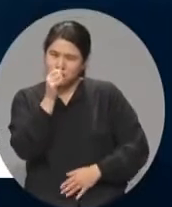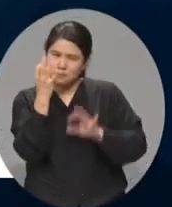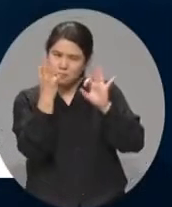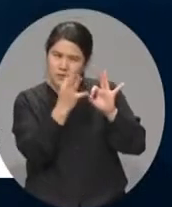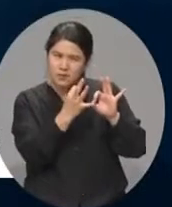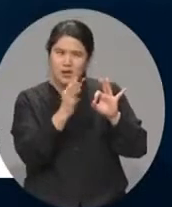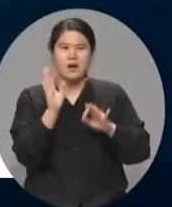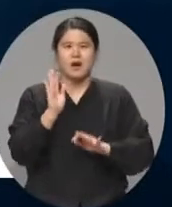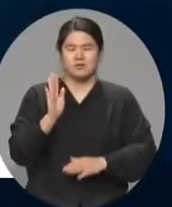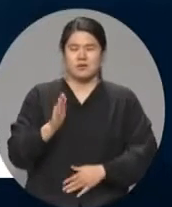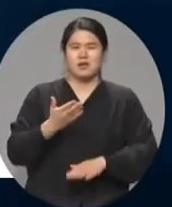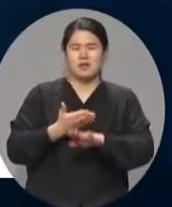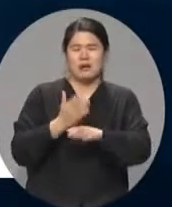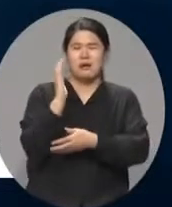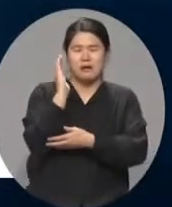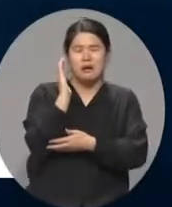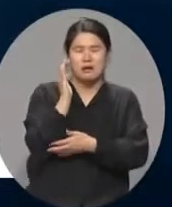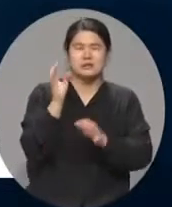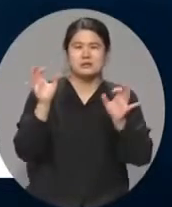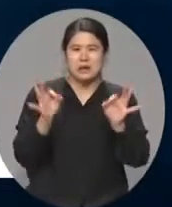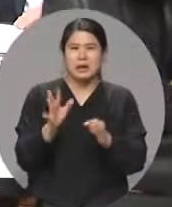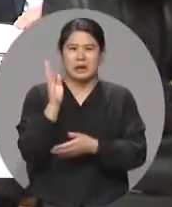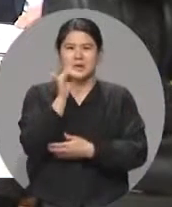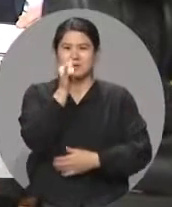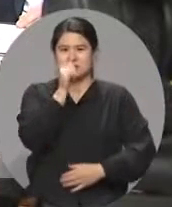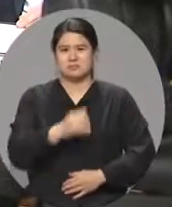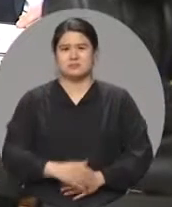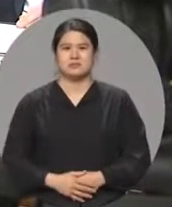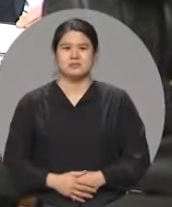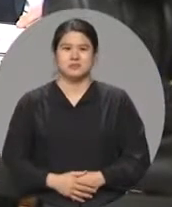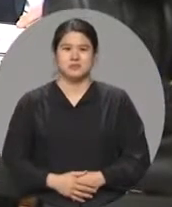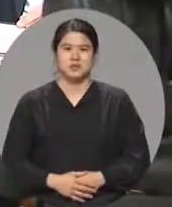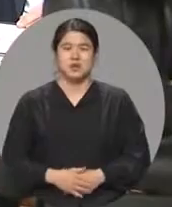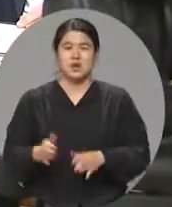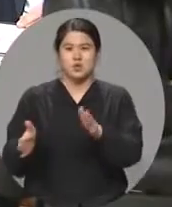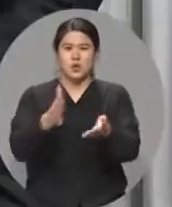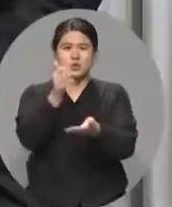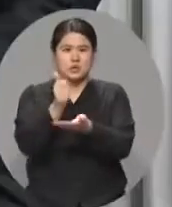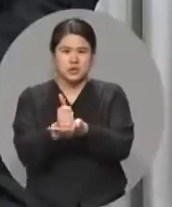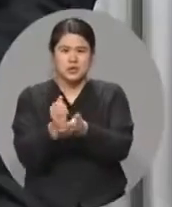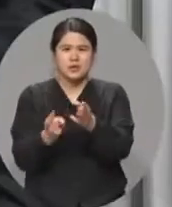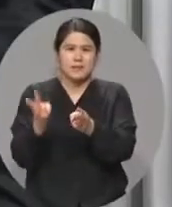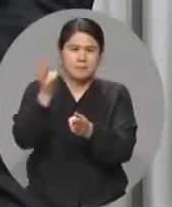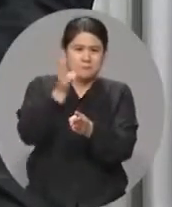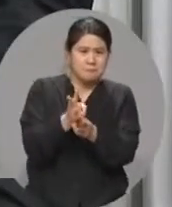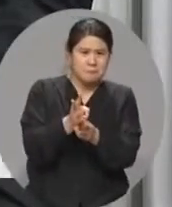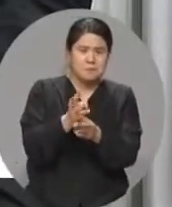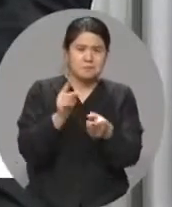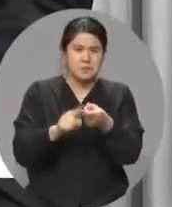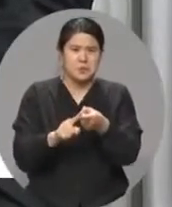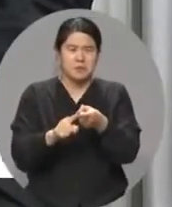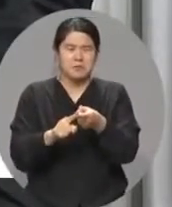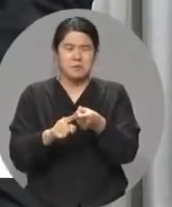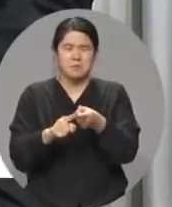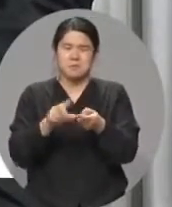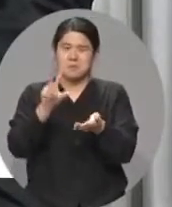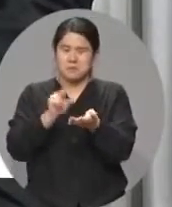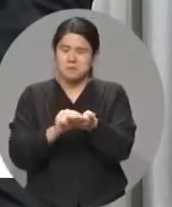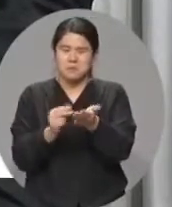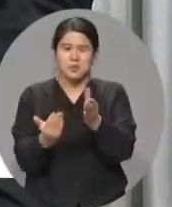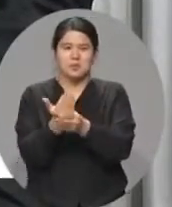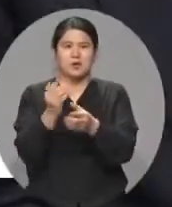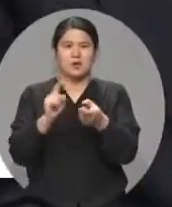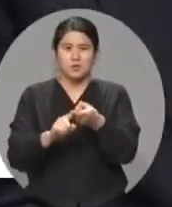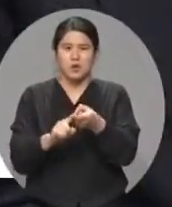아니고 그냥 그래 다른 얘기 하다 잠깐 나온 거예요. 송 지사의 3선 연임 도전이 가장 큰 변수가 될 것으로